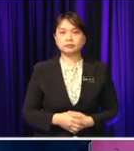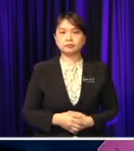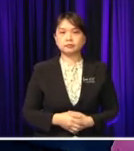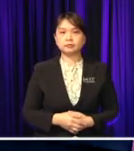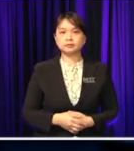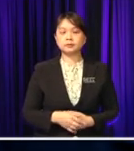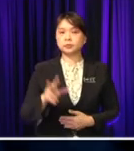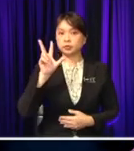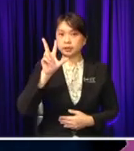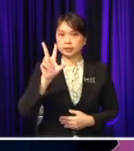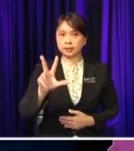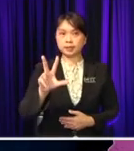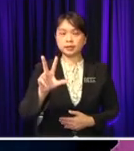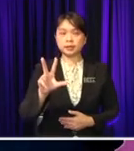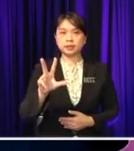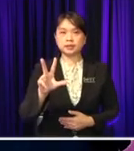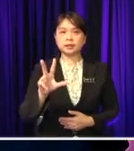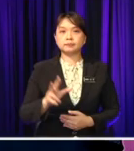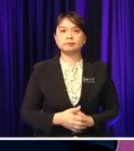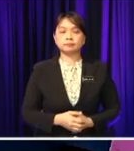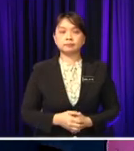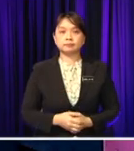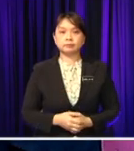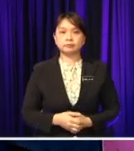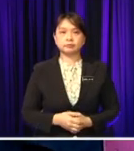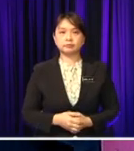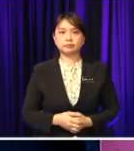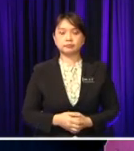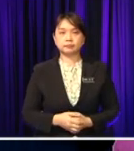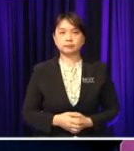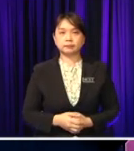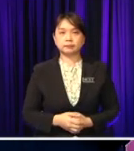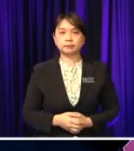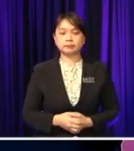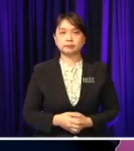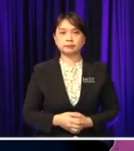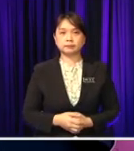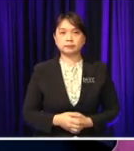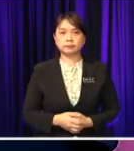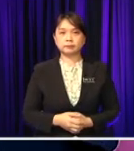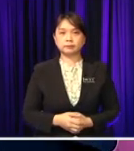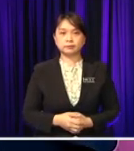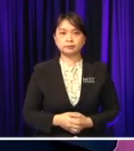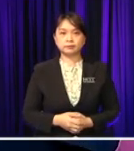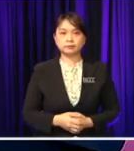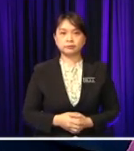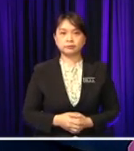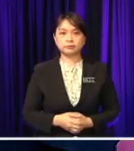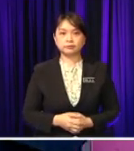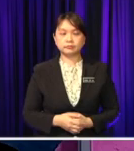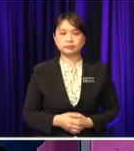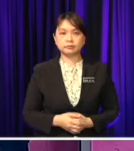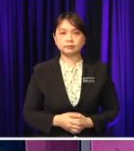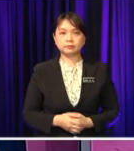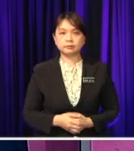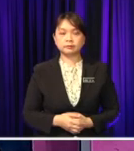ya betul jadi kita tuh lihat jawaban di sebelah simbol sama dengan Nah kayak